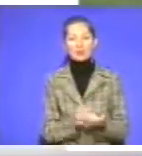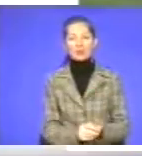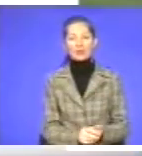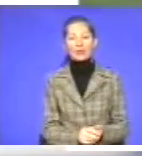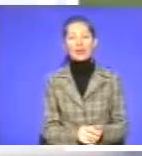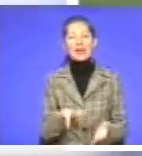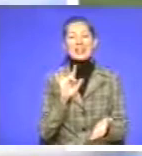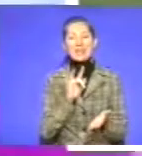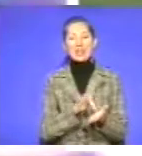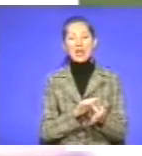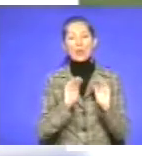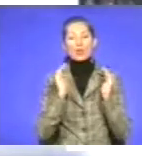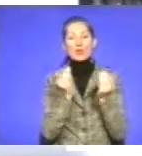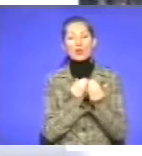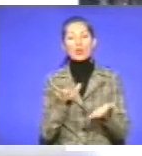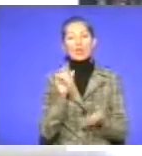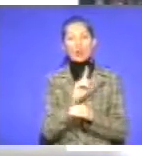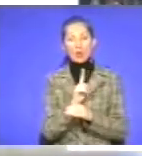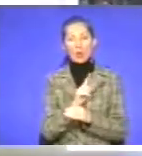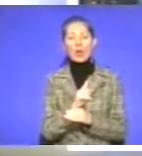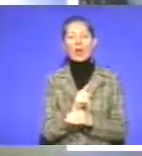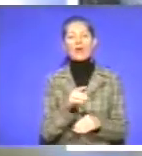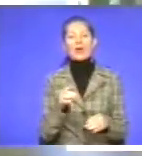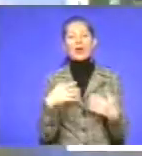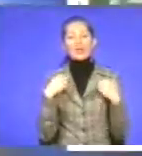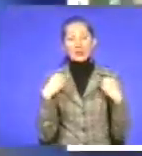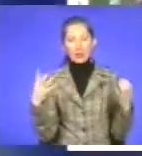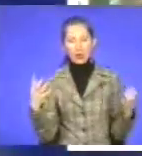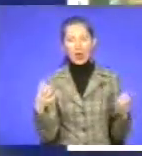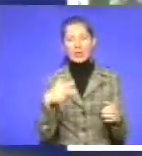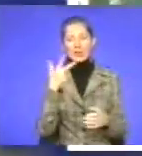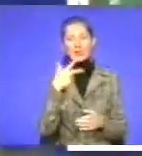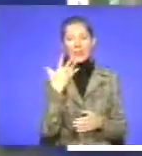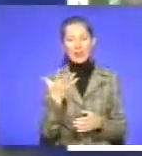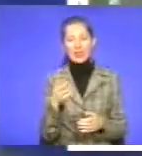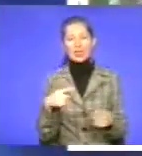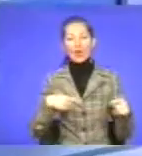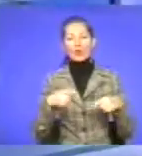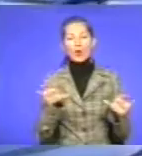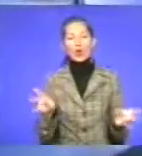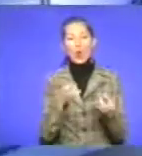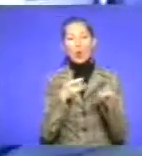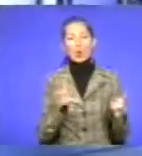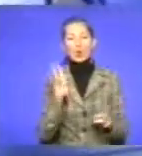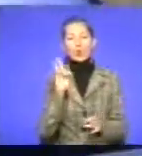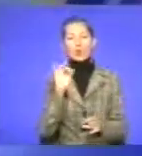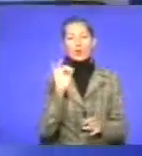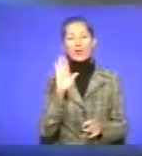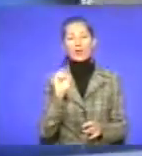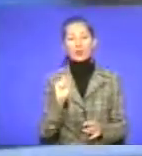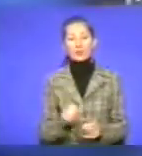На центральному стадіоні Тернополя відсвяткували 35-річчя футбольного клубу «Нива».